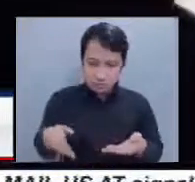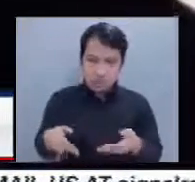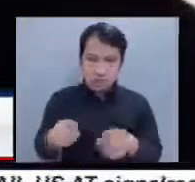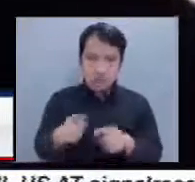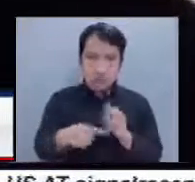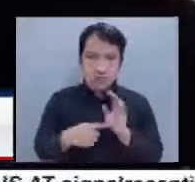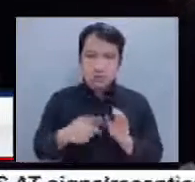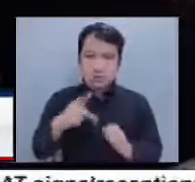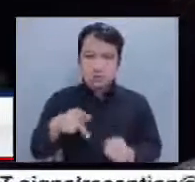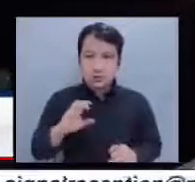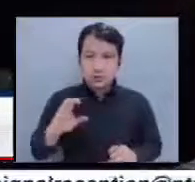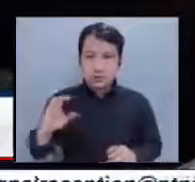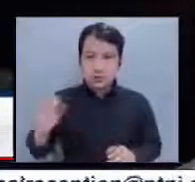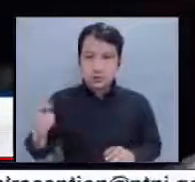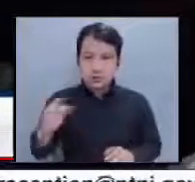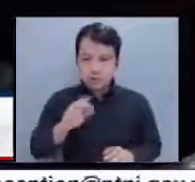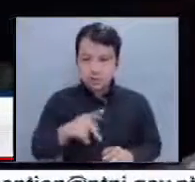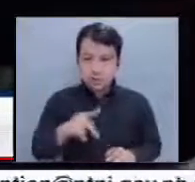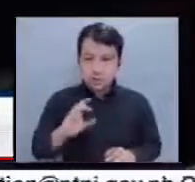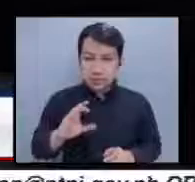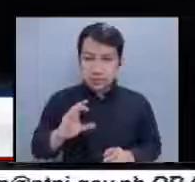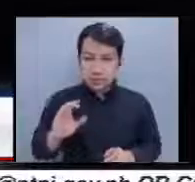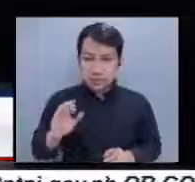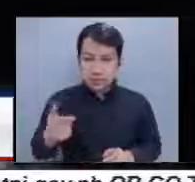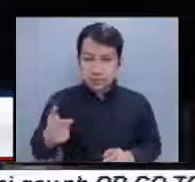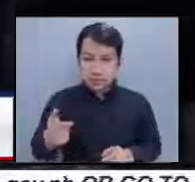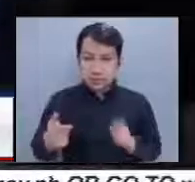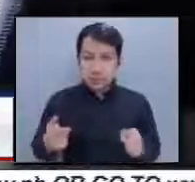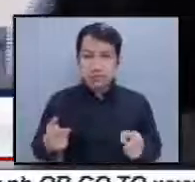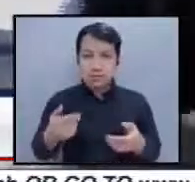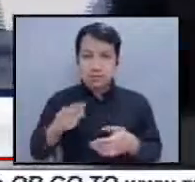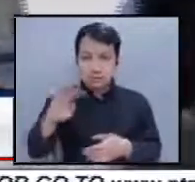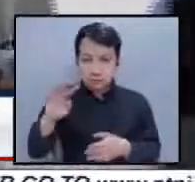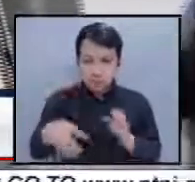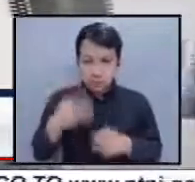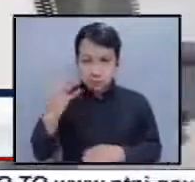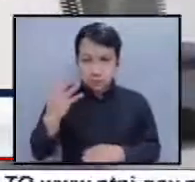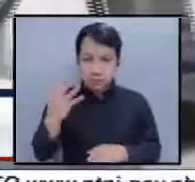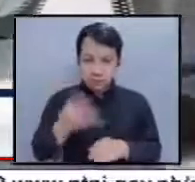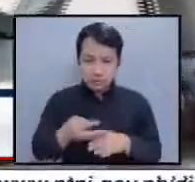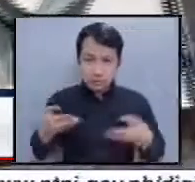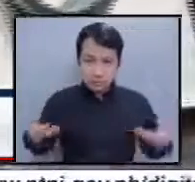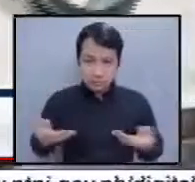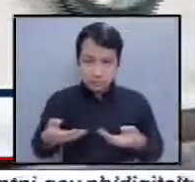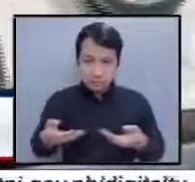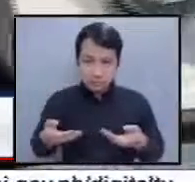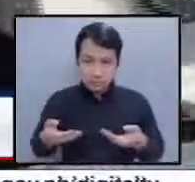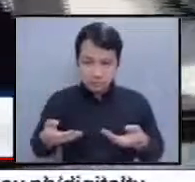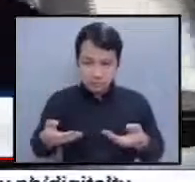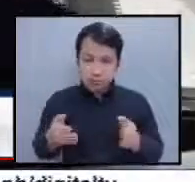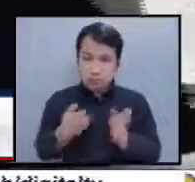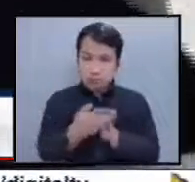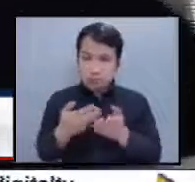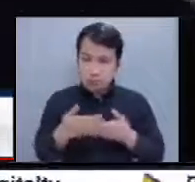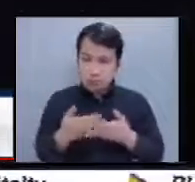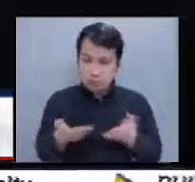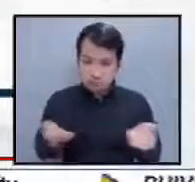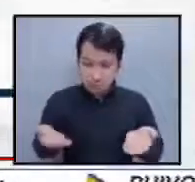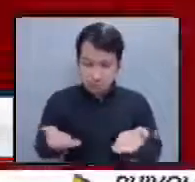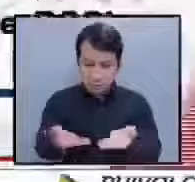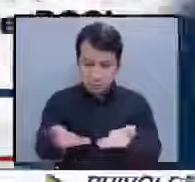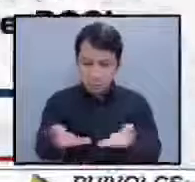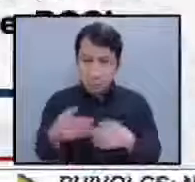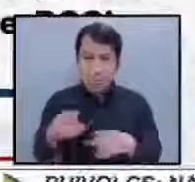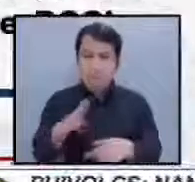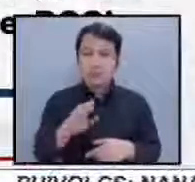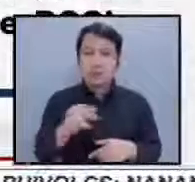PCG, ito na ika-apat na insidente ng close distance maneuvering ng China sa barko ng PCG sa Bajo de Masinloc.